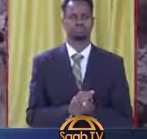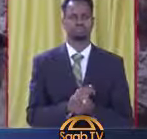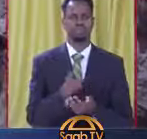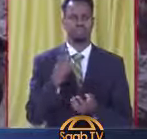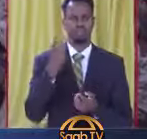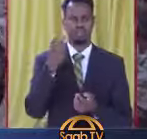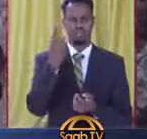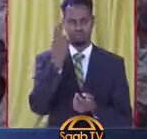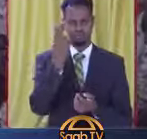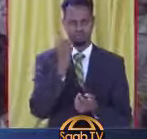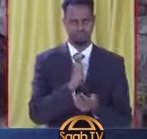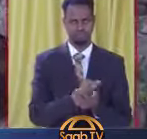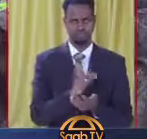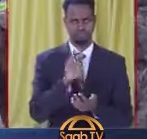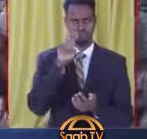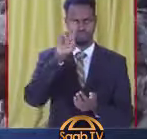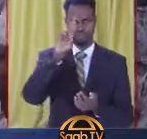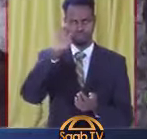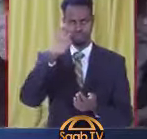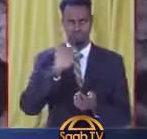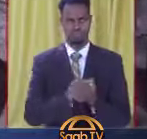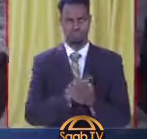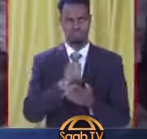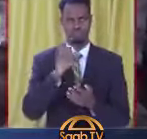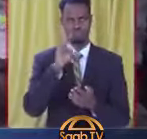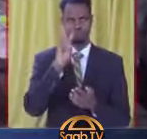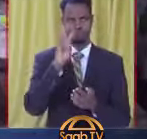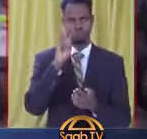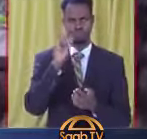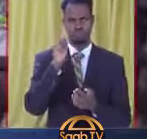labada xisbiya mucaaradka waxa u badan baarlamaanka